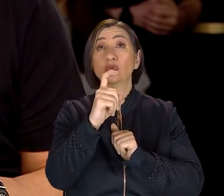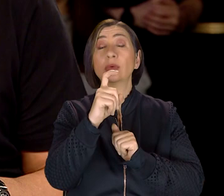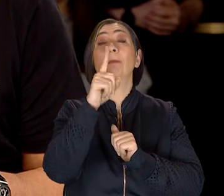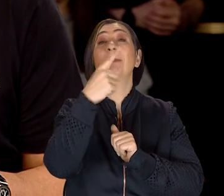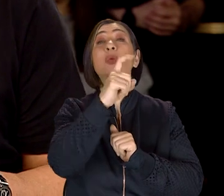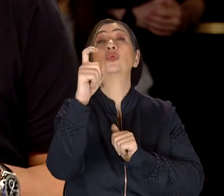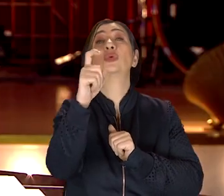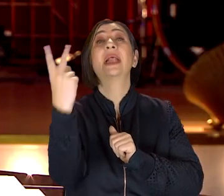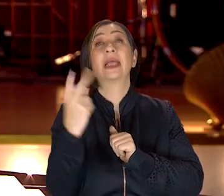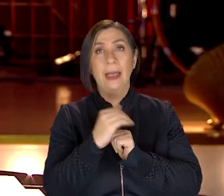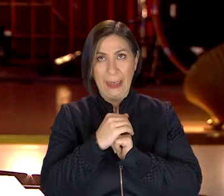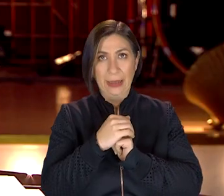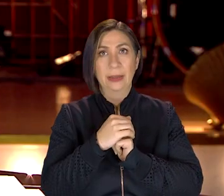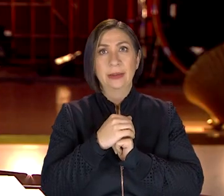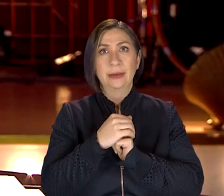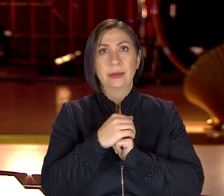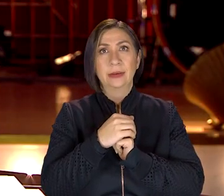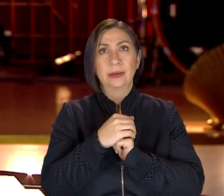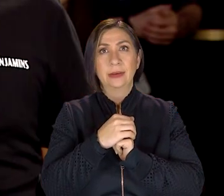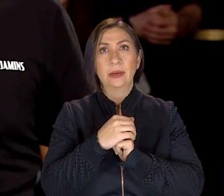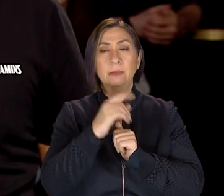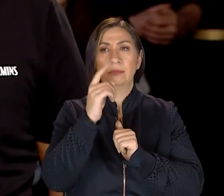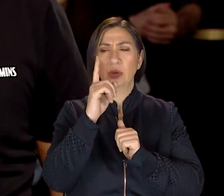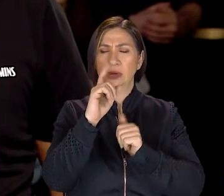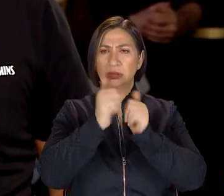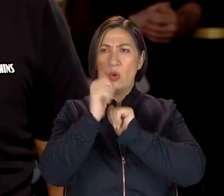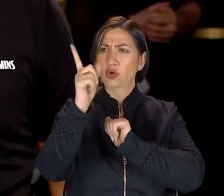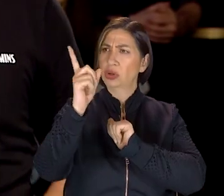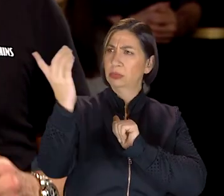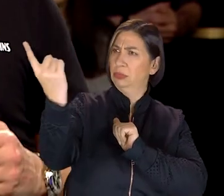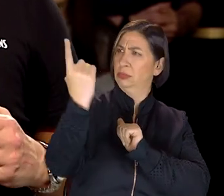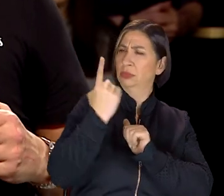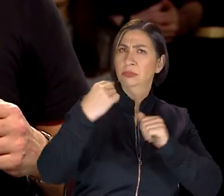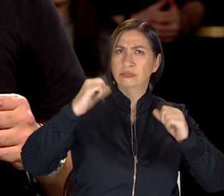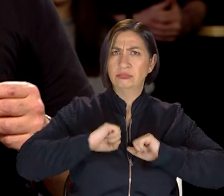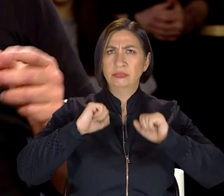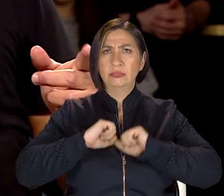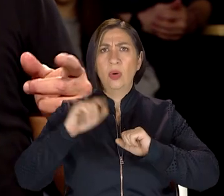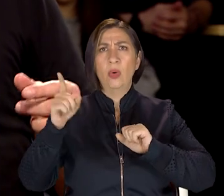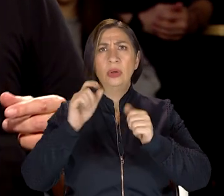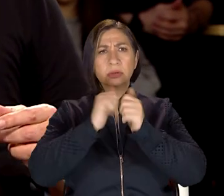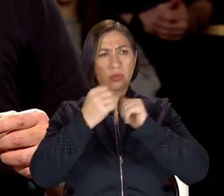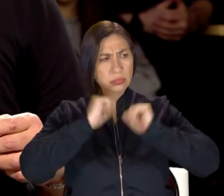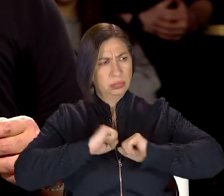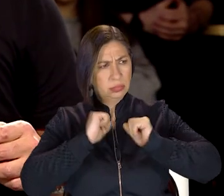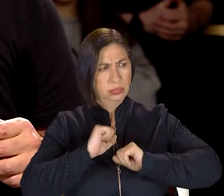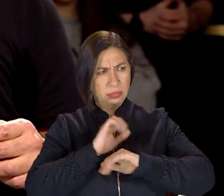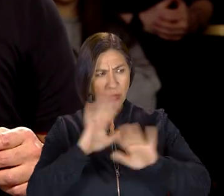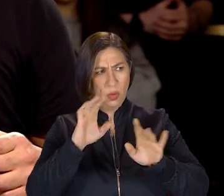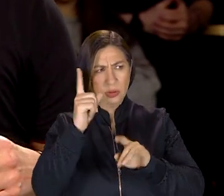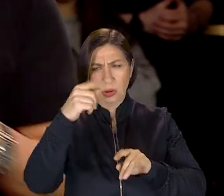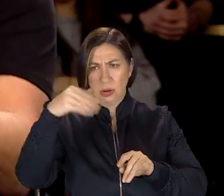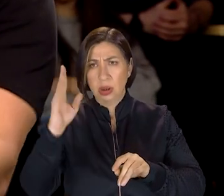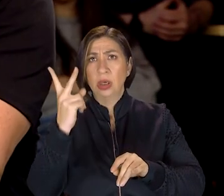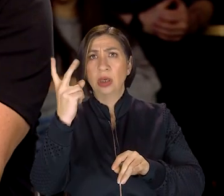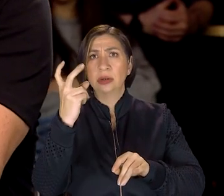1992 falan. Öyle bir şey olmaz zaten. Yani bir hoca geliyor spor hocası. O onunla sporunu yapıyor. O hoca ayrılıyor.